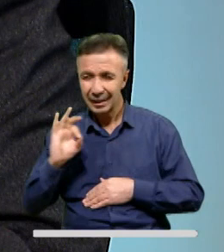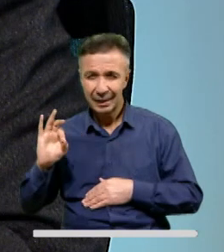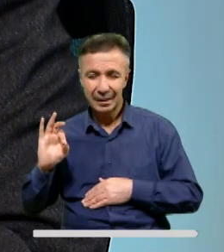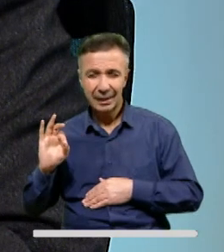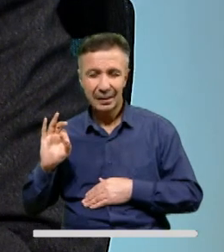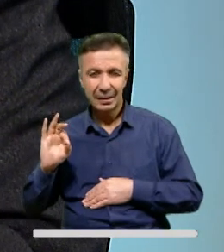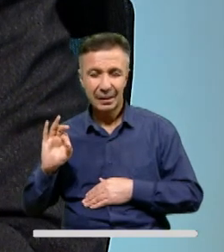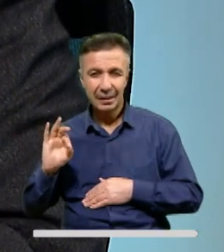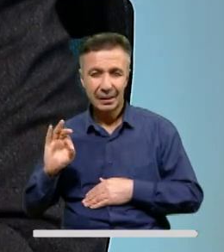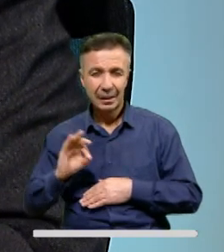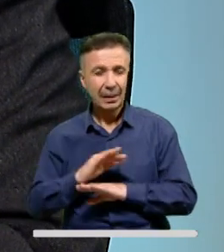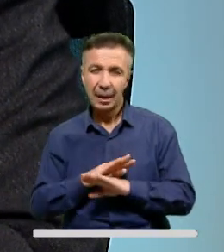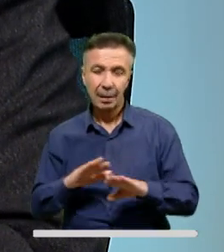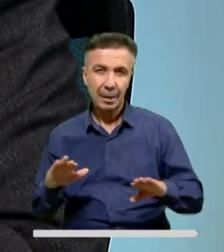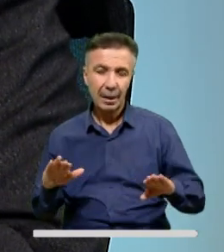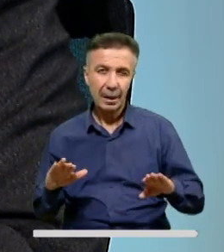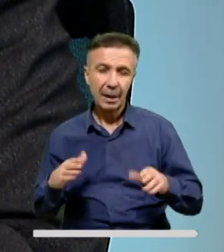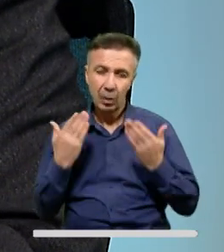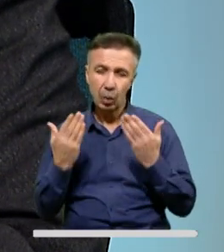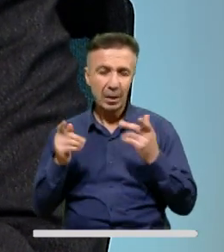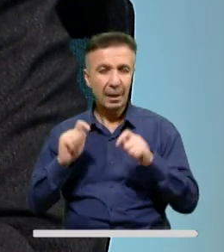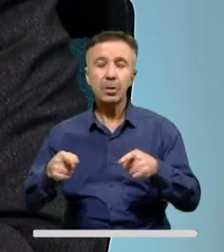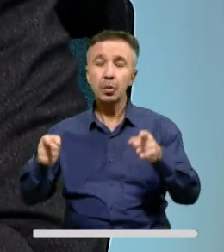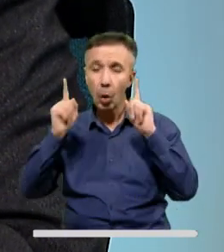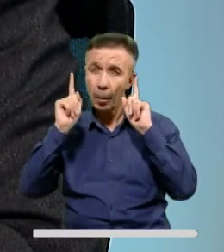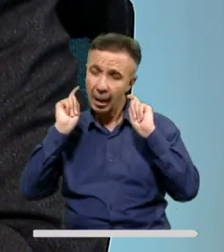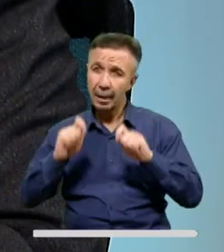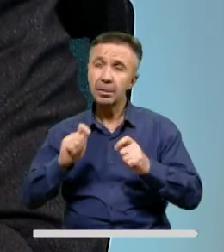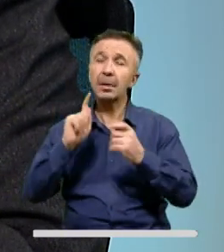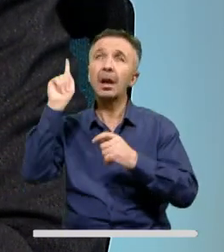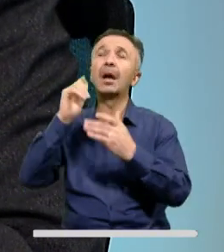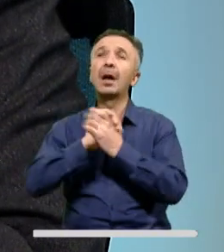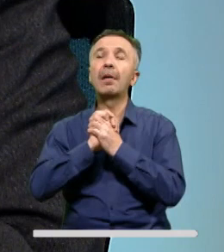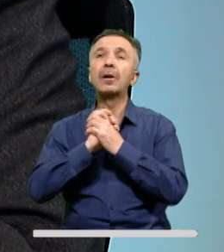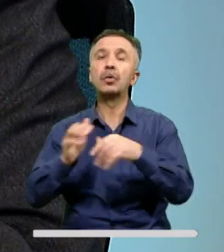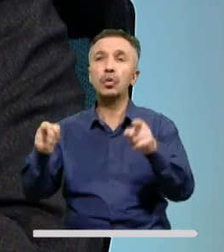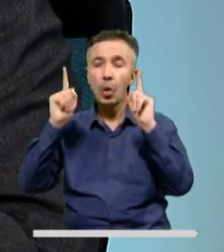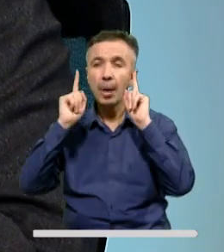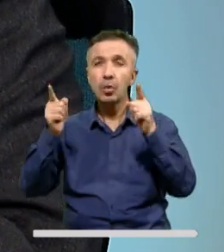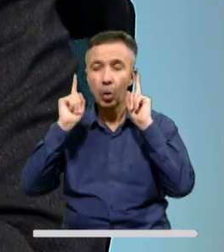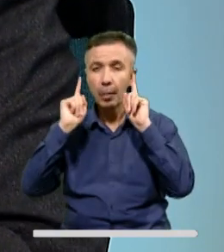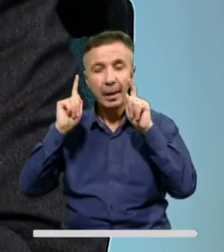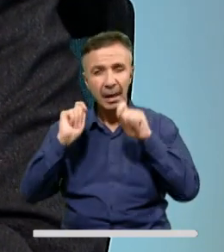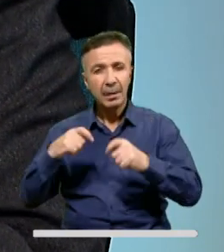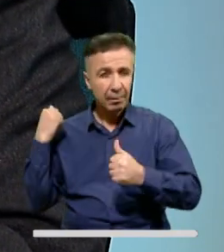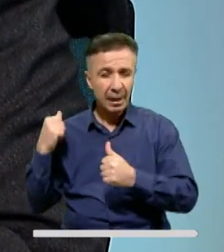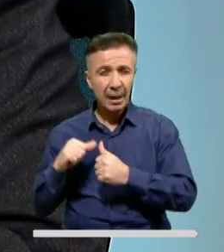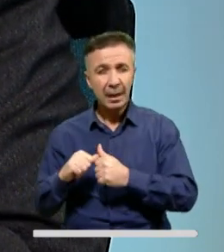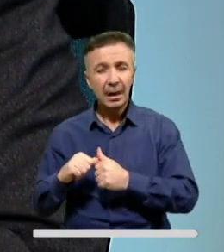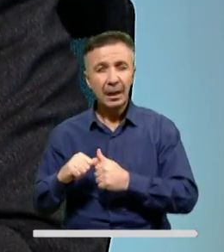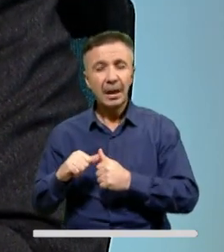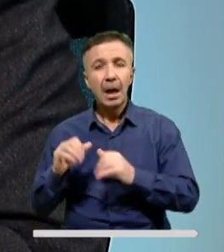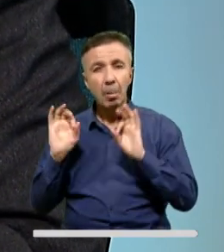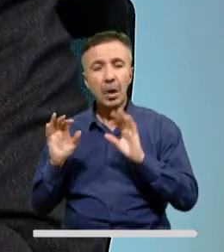inşallah kabul eder. İnşallah. Tabii duasını da yapsın, yalvarsın, yakarsın, istiğfarını da yapsın. Bir daha da böyle bir